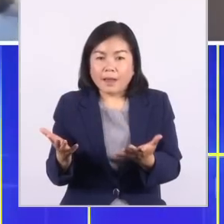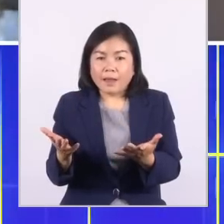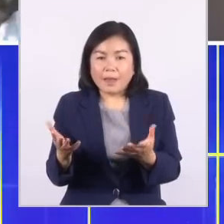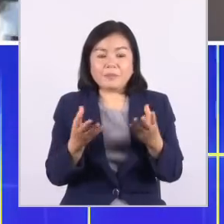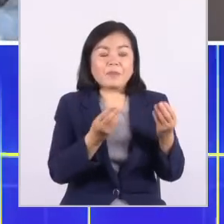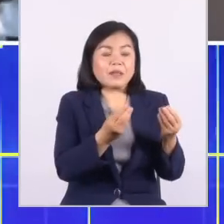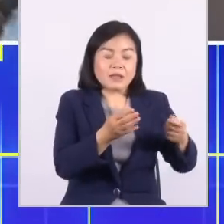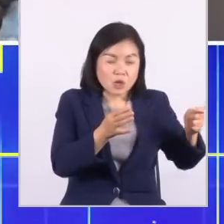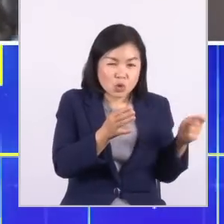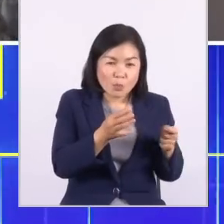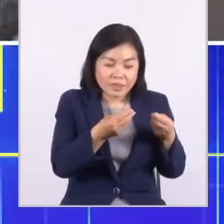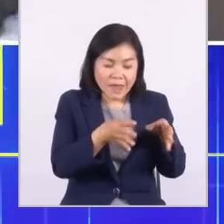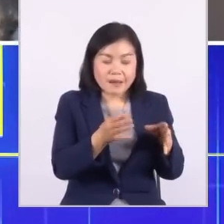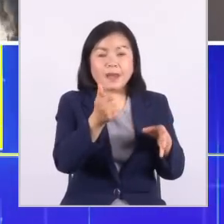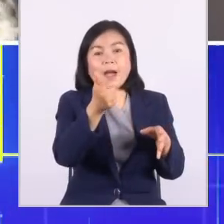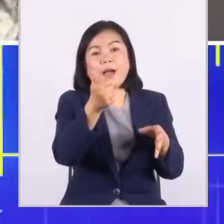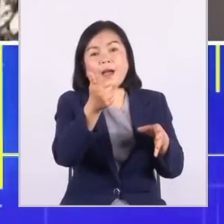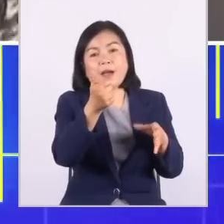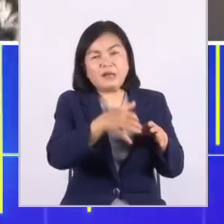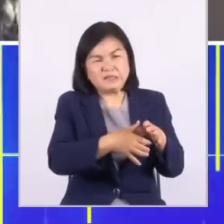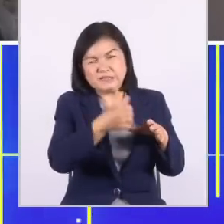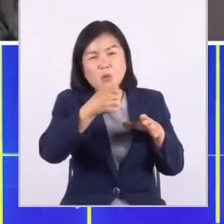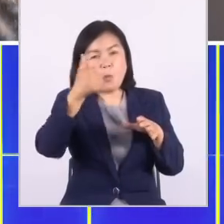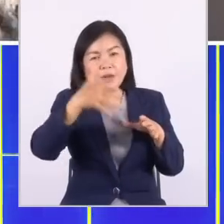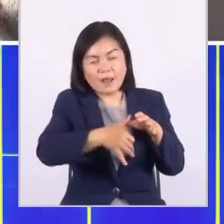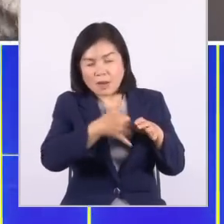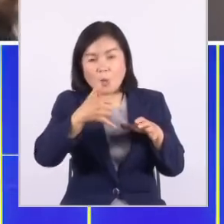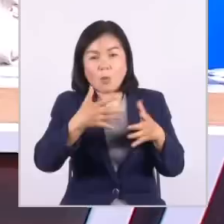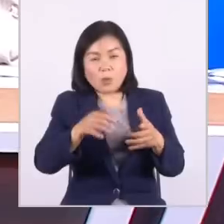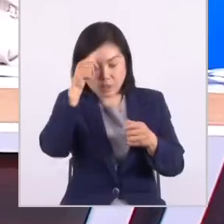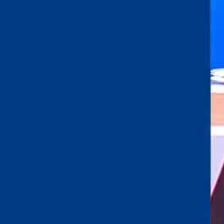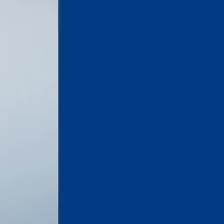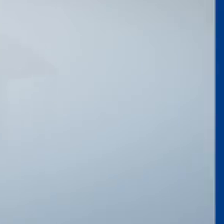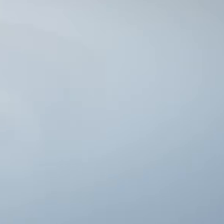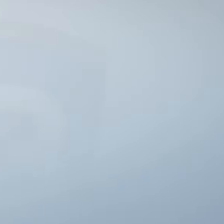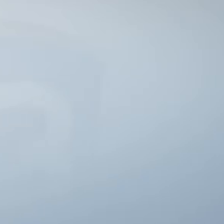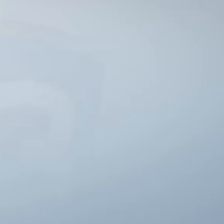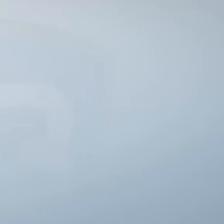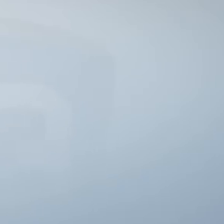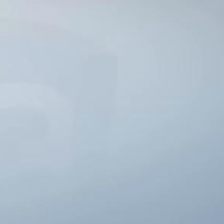ายังทุบยังตีมแตกได ้ตัวขึ้นมายาก เข็ดโอ่งไปนาน